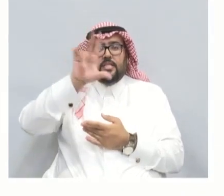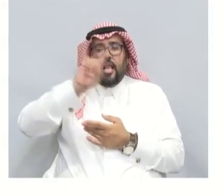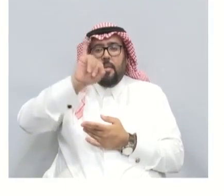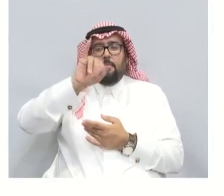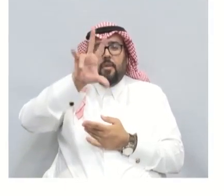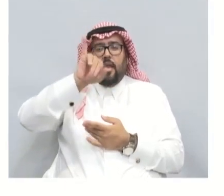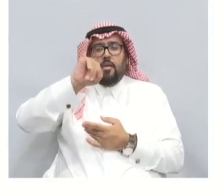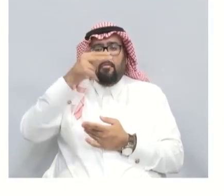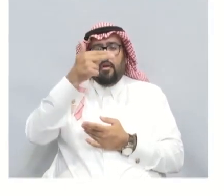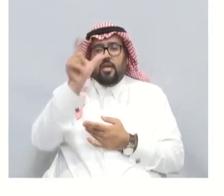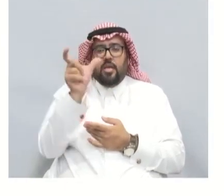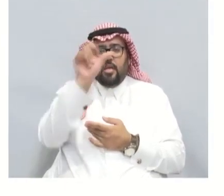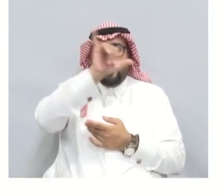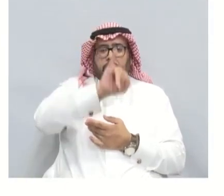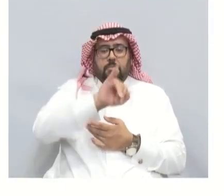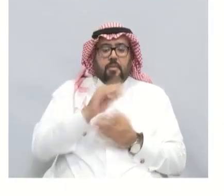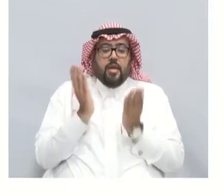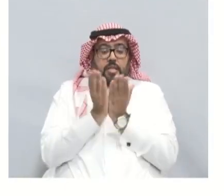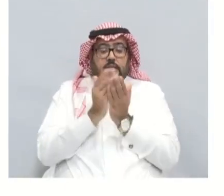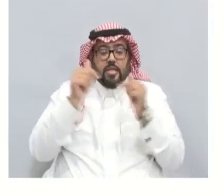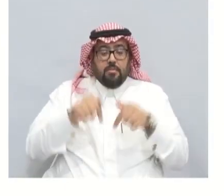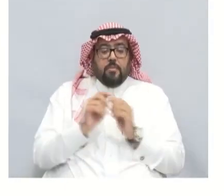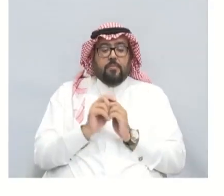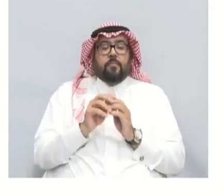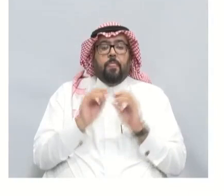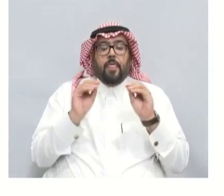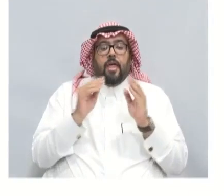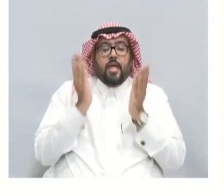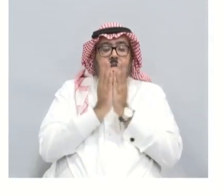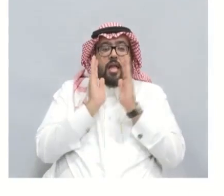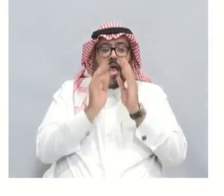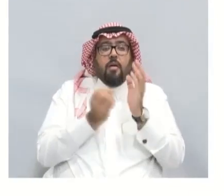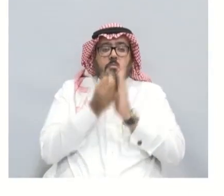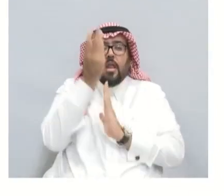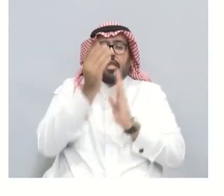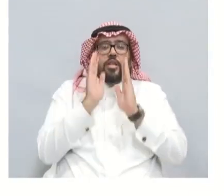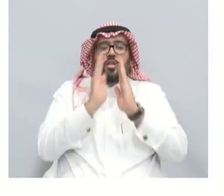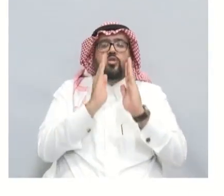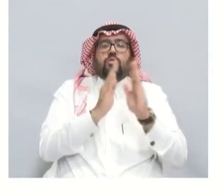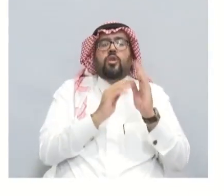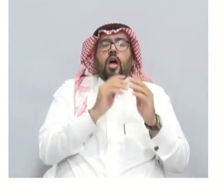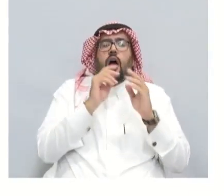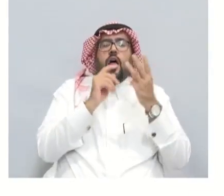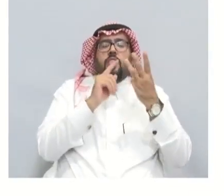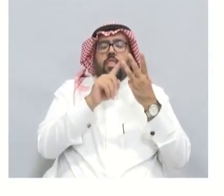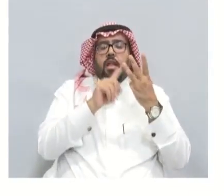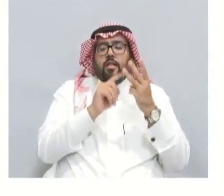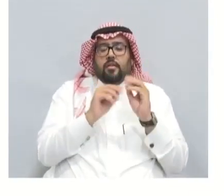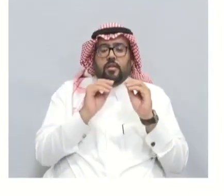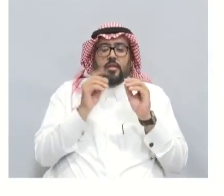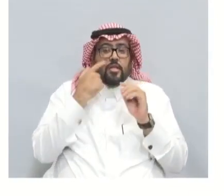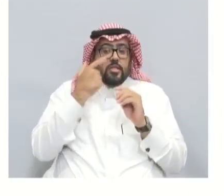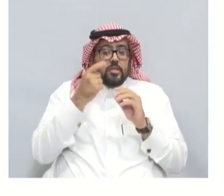نستكمل اليوم بإذن الله في درسنا عن البراكين الجزء الثالث. كالعادة لدينا ثلاثية التفوق،